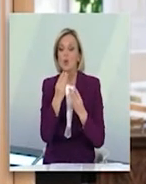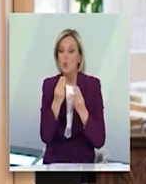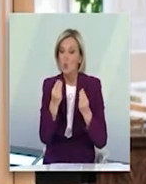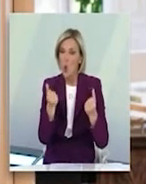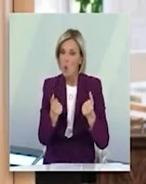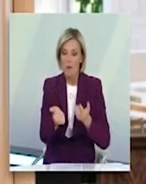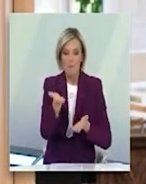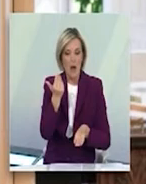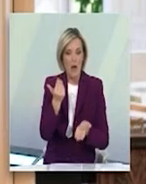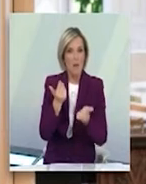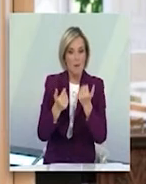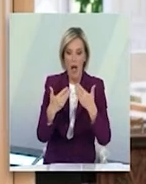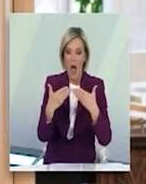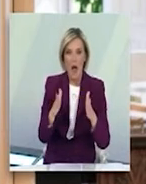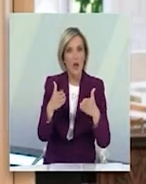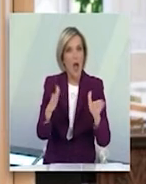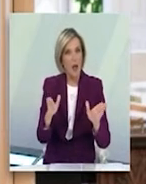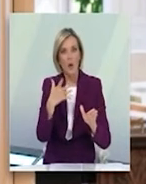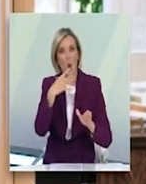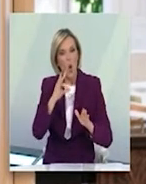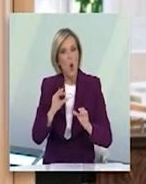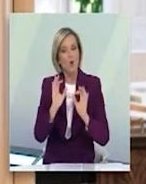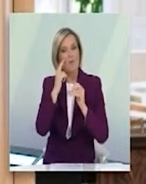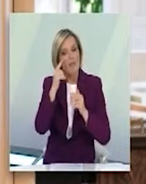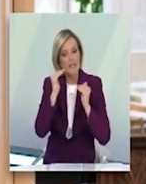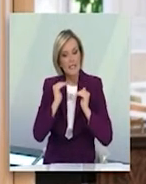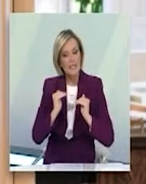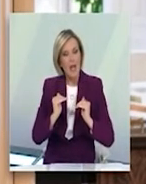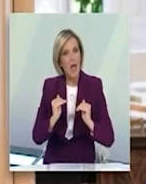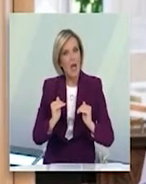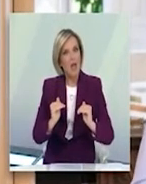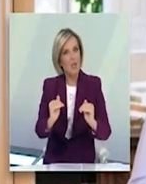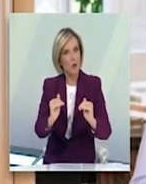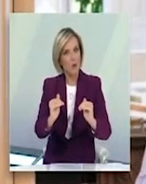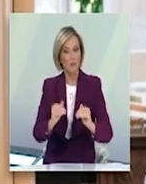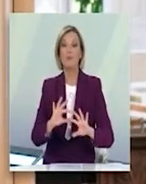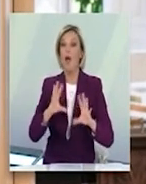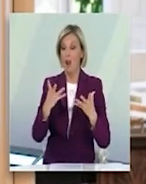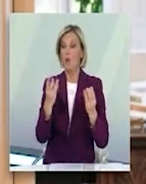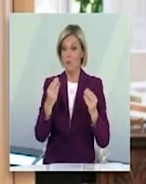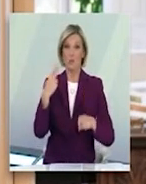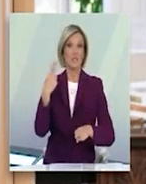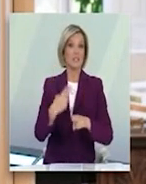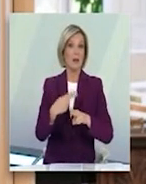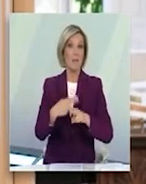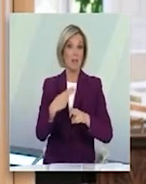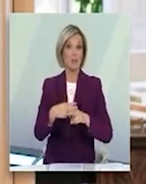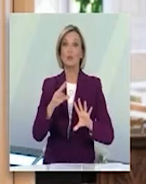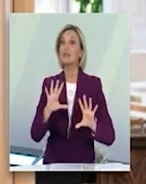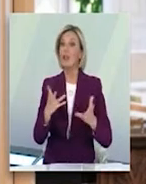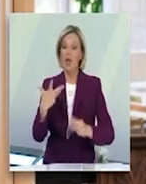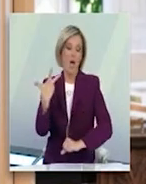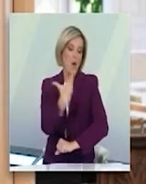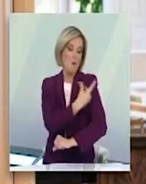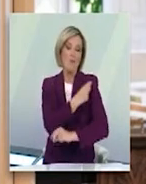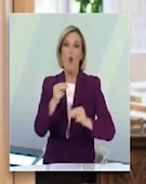αργά, ο δείκτης θετικότητας υποχωρεί. Το σημαντικότερο όμως είναι ότι τα εμβόλια είναι αποτελεσματικά